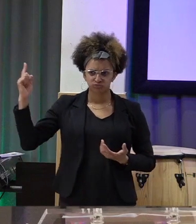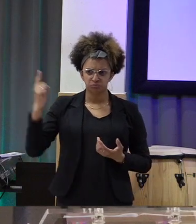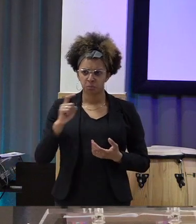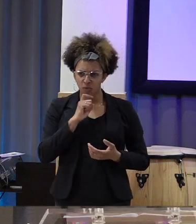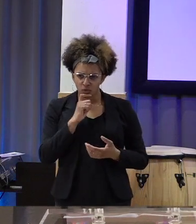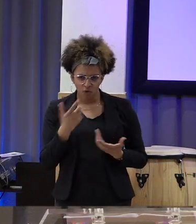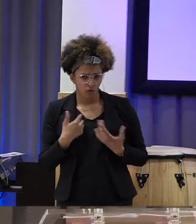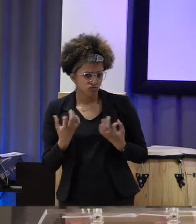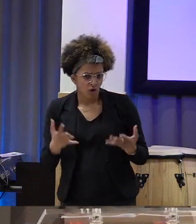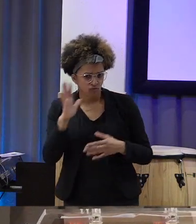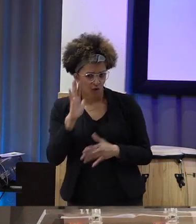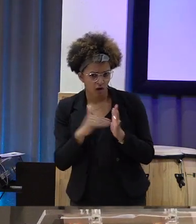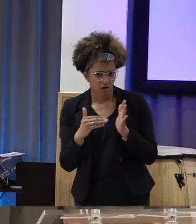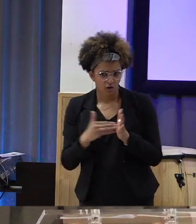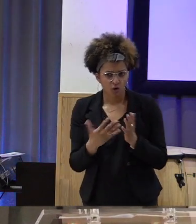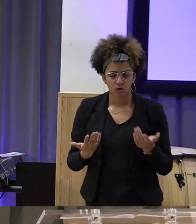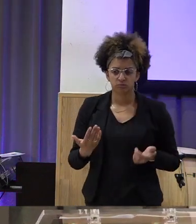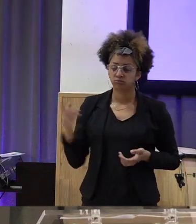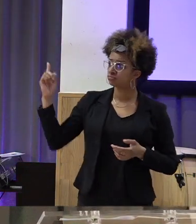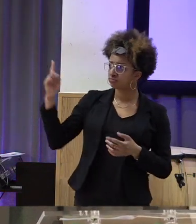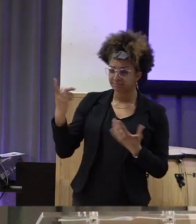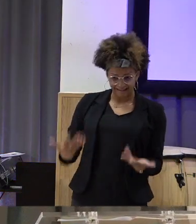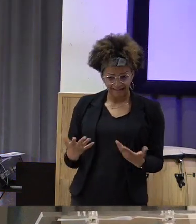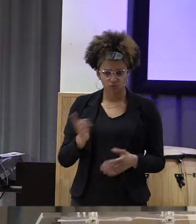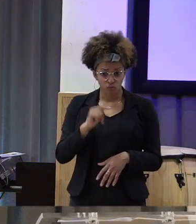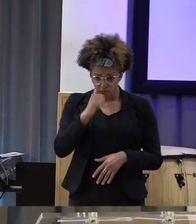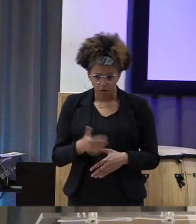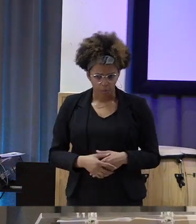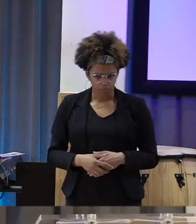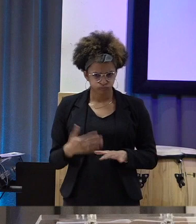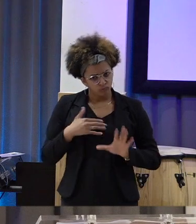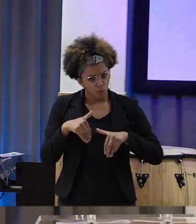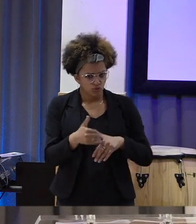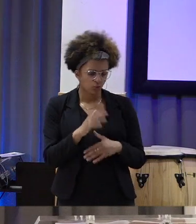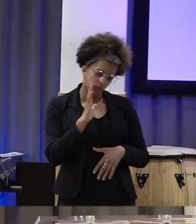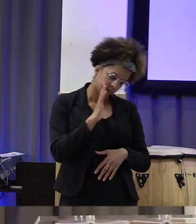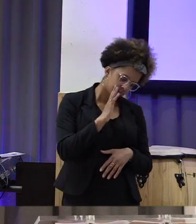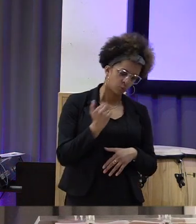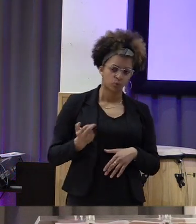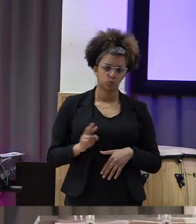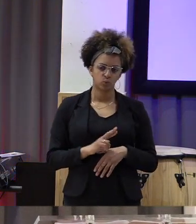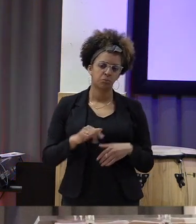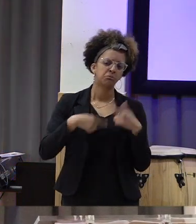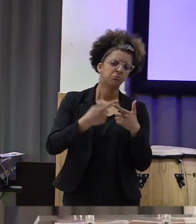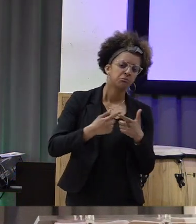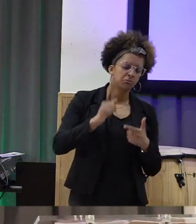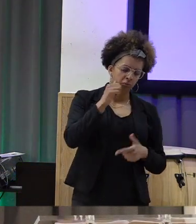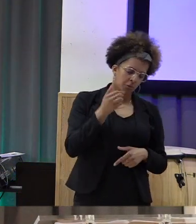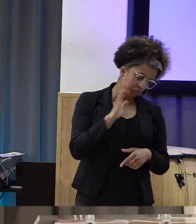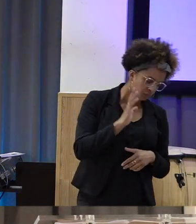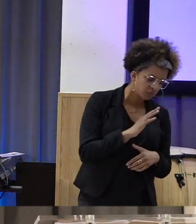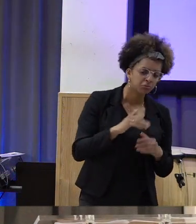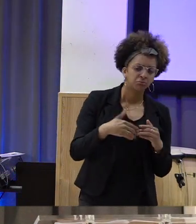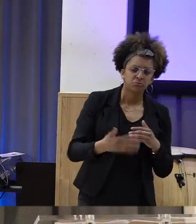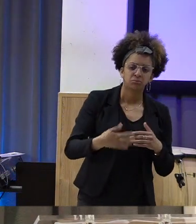peu. Ce n'est pas encore l'heure. Encore un peu. Encore un peu. Jusqu'à ce